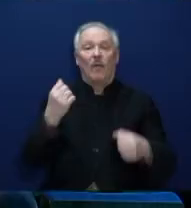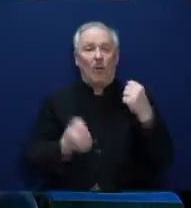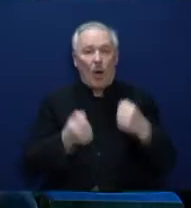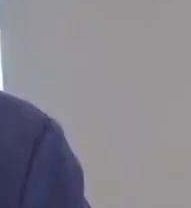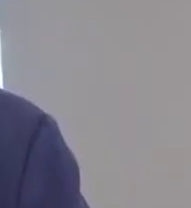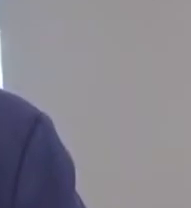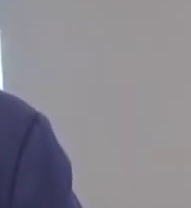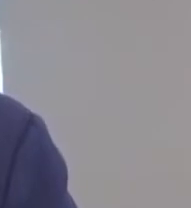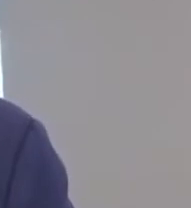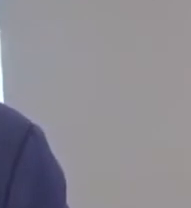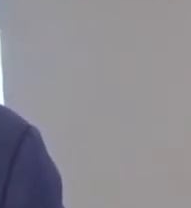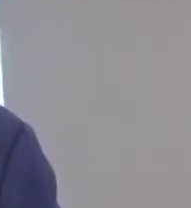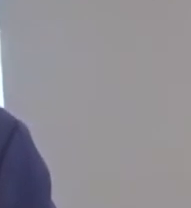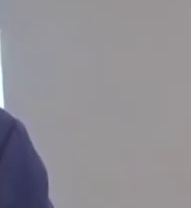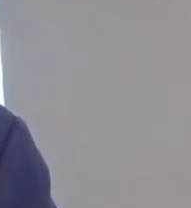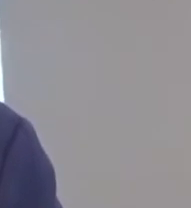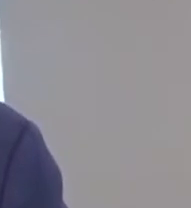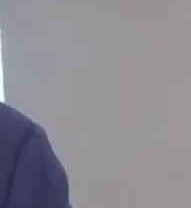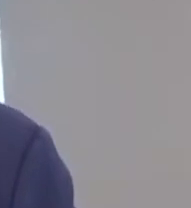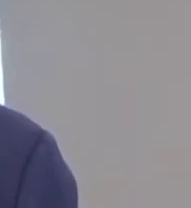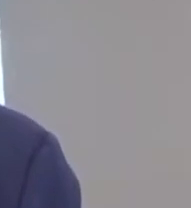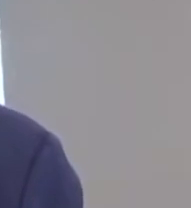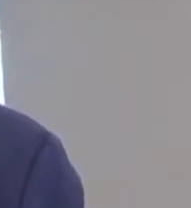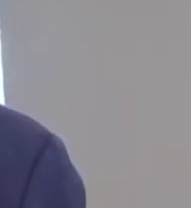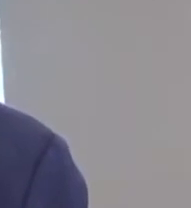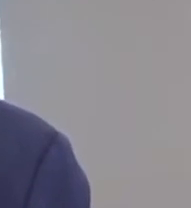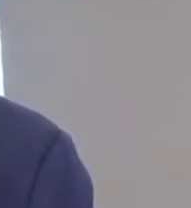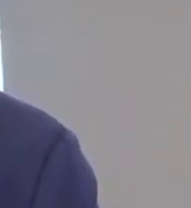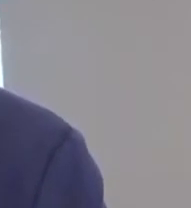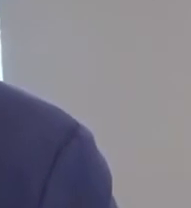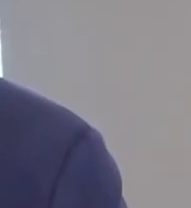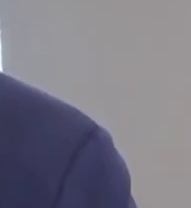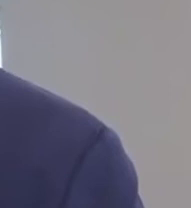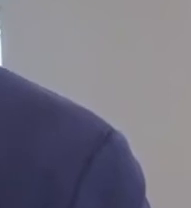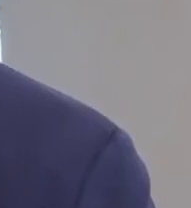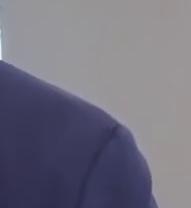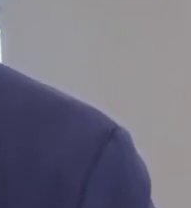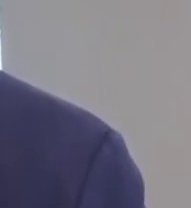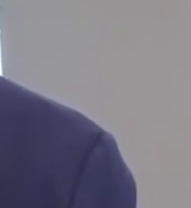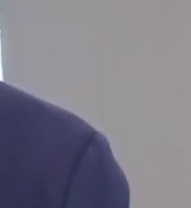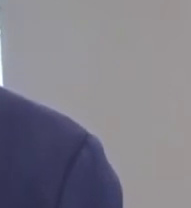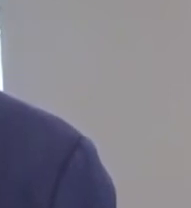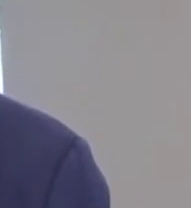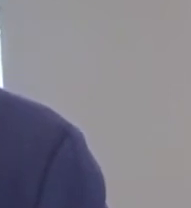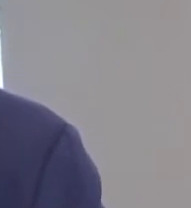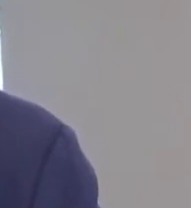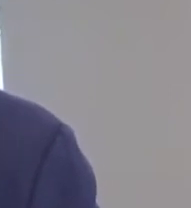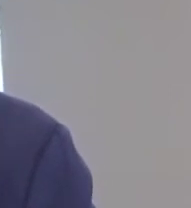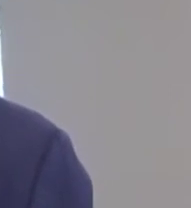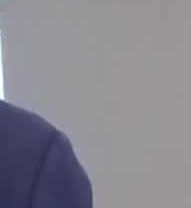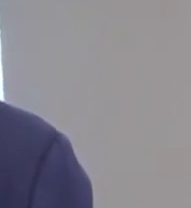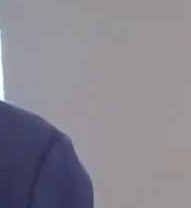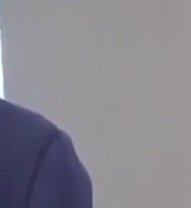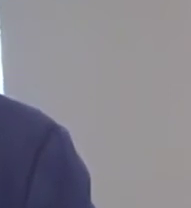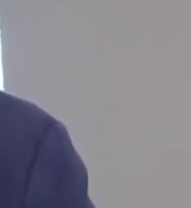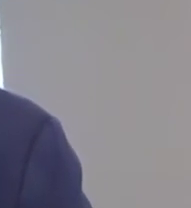медпомощи. Сегодня звучал вопрос по поводу скорой помощи. И действительно, в нашем